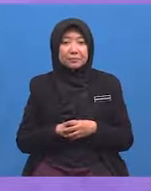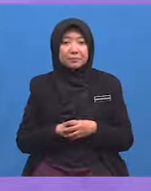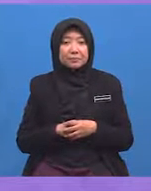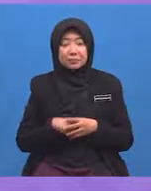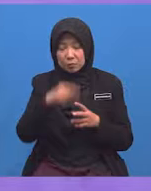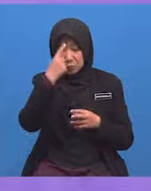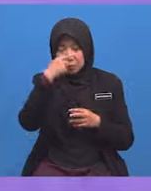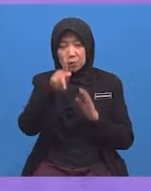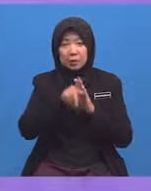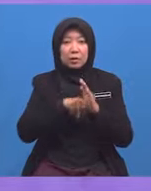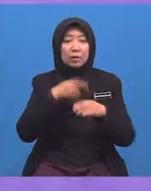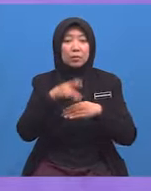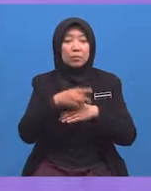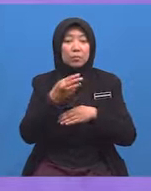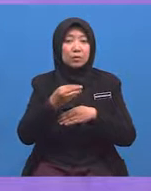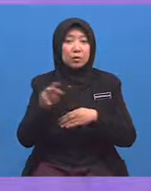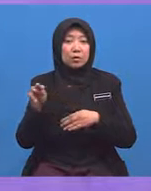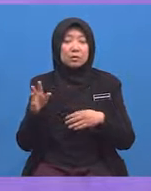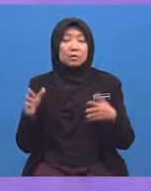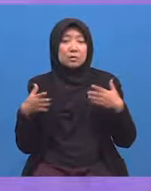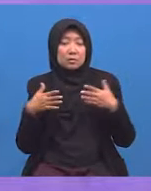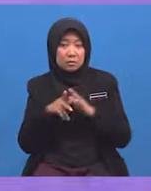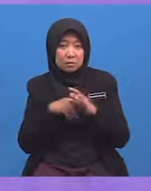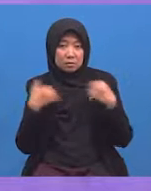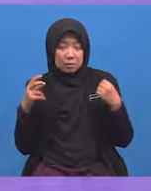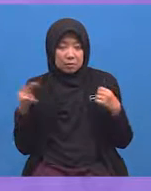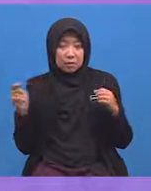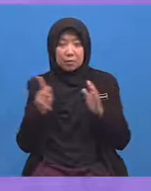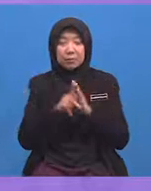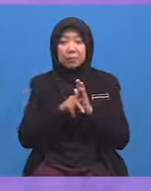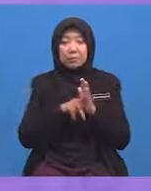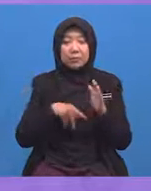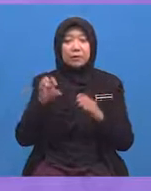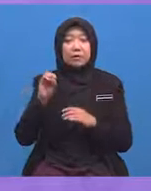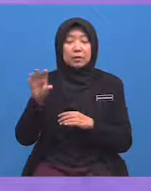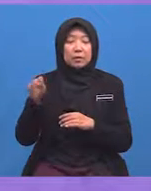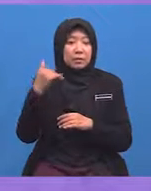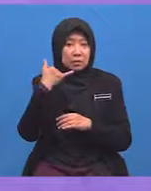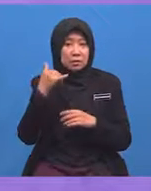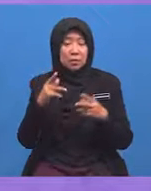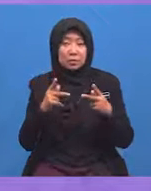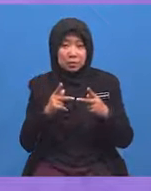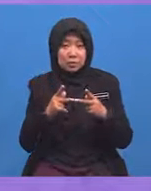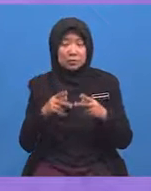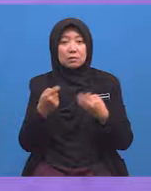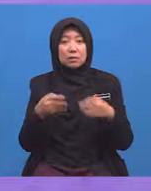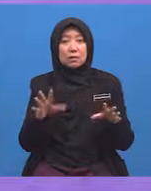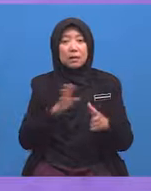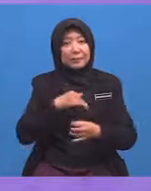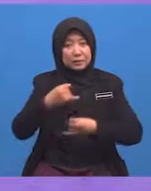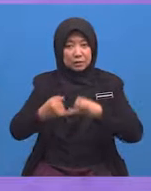Bagi kemudahan kesihatan, perkembangan sistem telekomunikasi telah